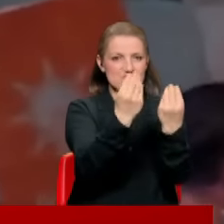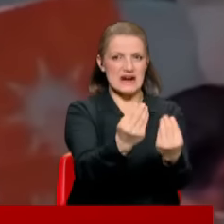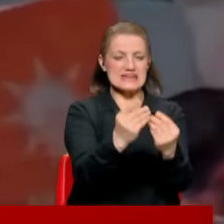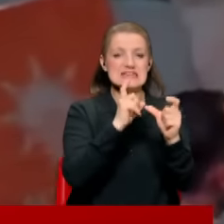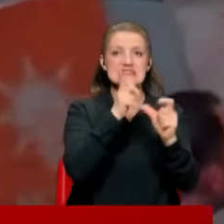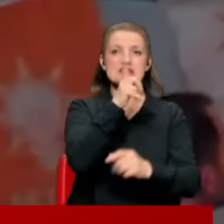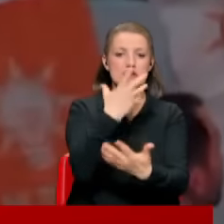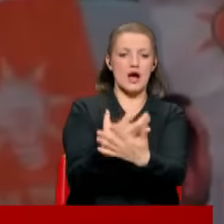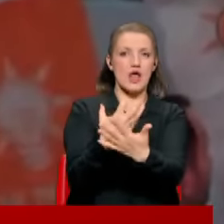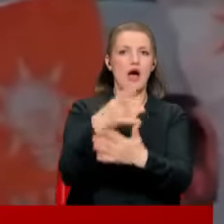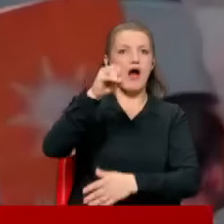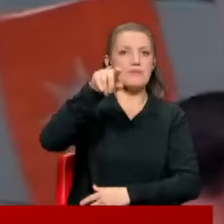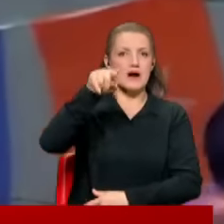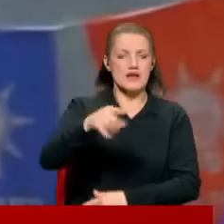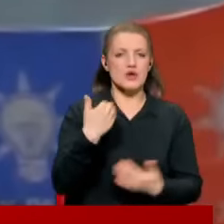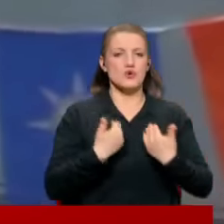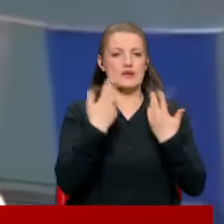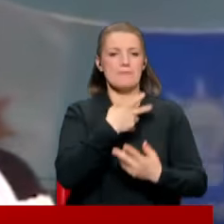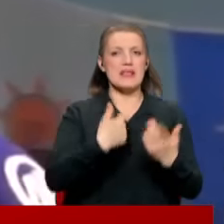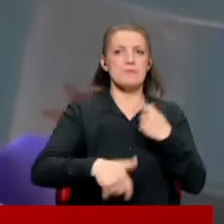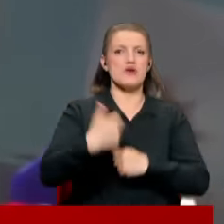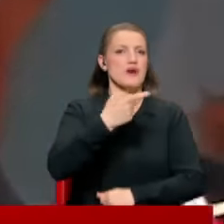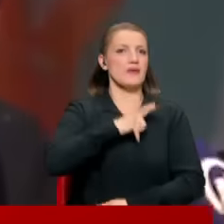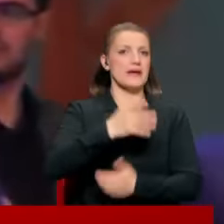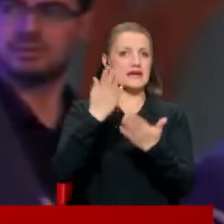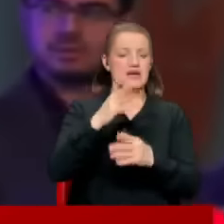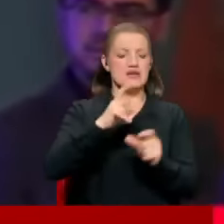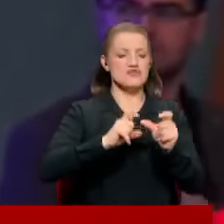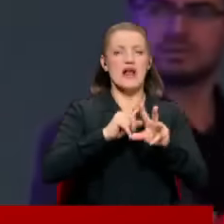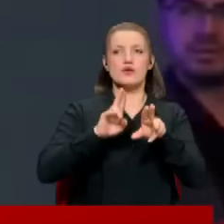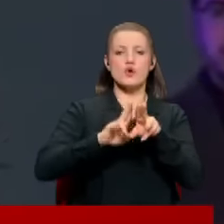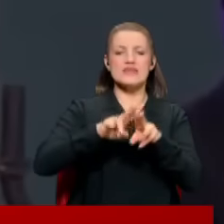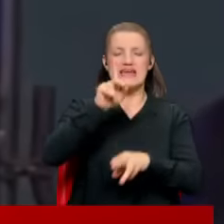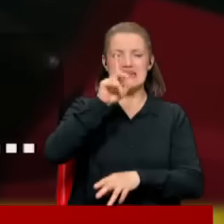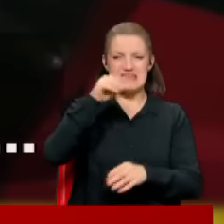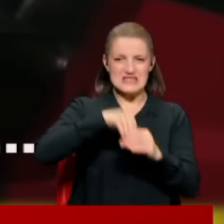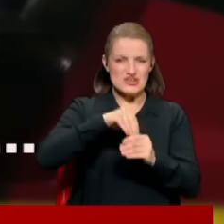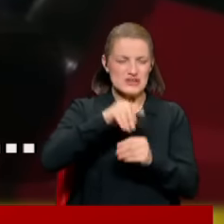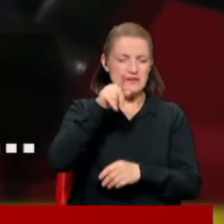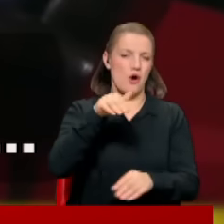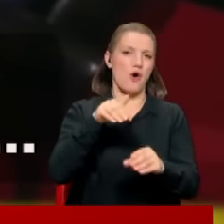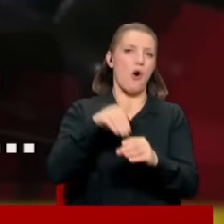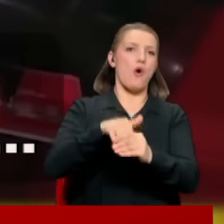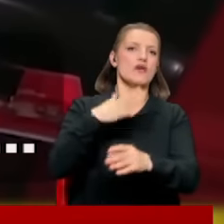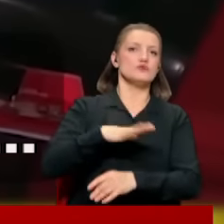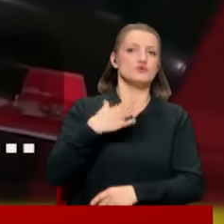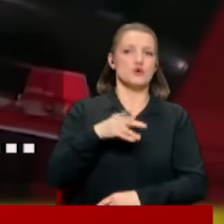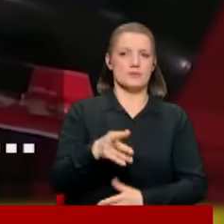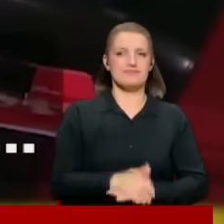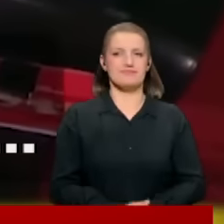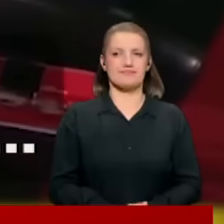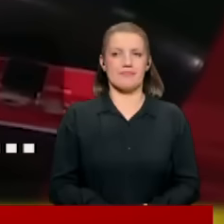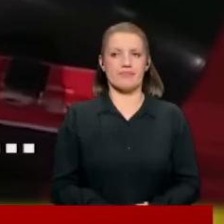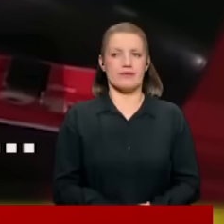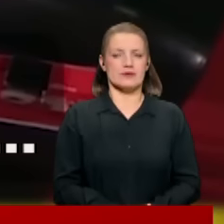ses kayıtları. AK Parti Yozgat Belediye Başkan Adayı Celal Köse için istenen oy. Tamam, teşekkür ediyorum. Sizlerden